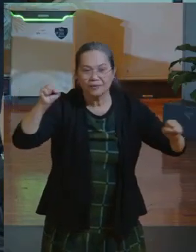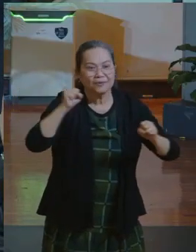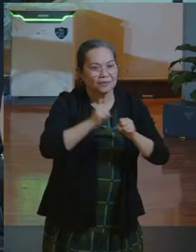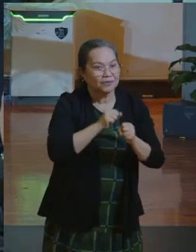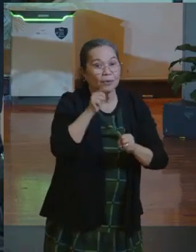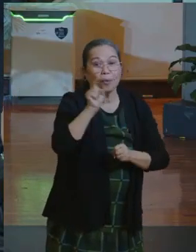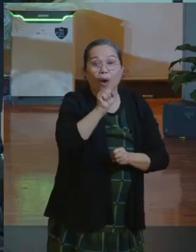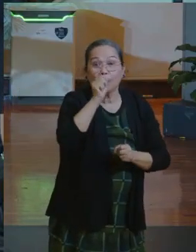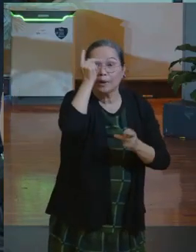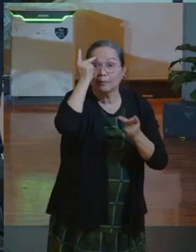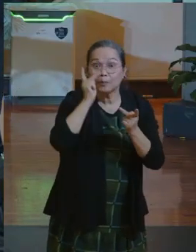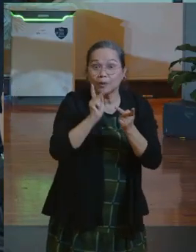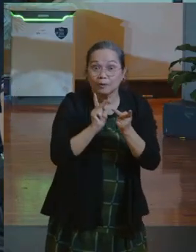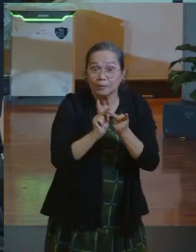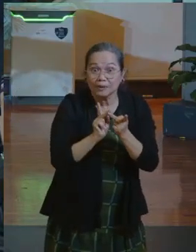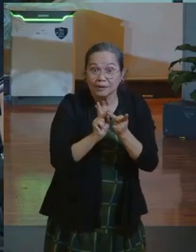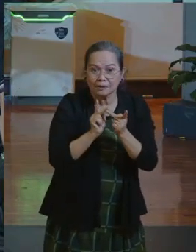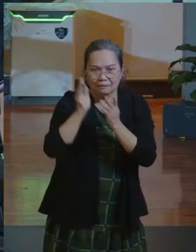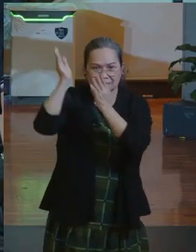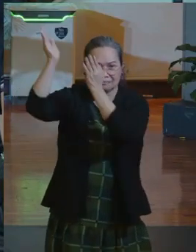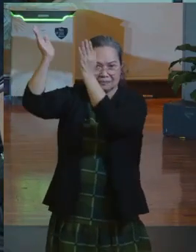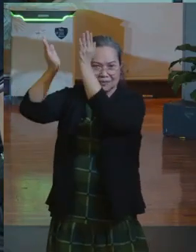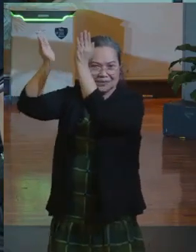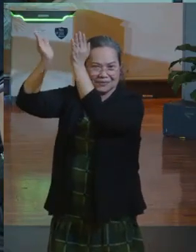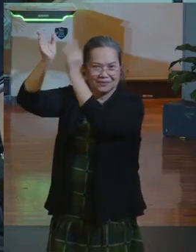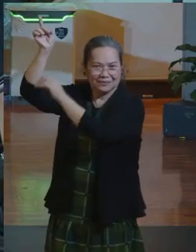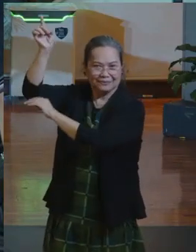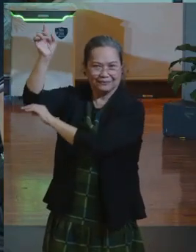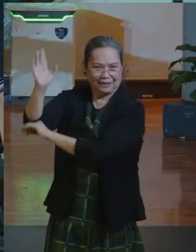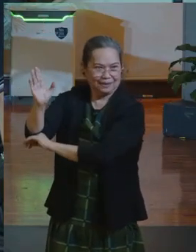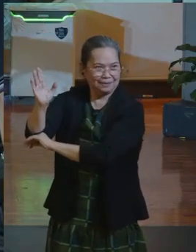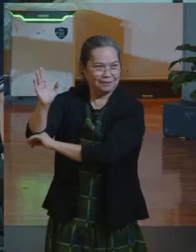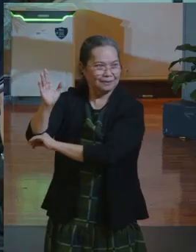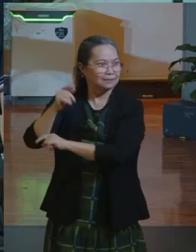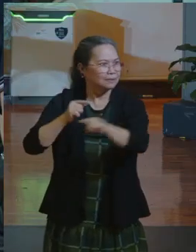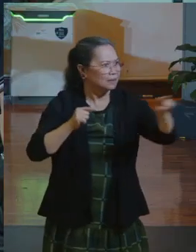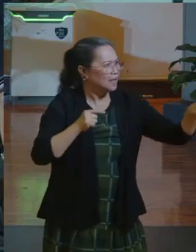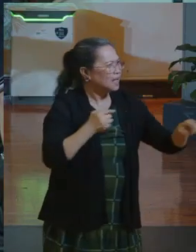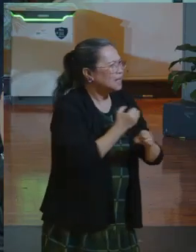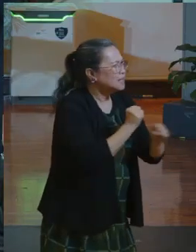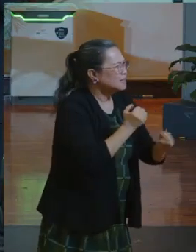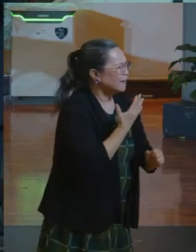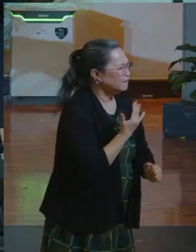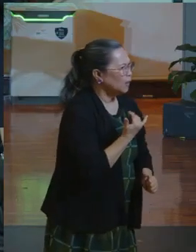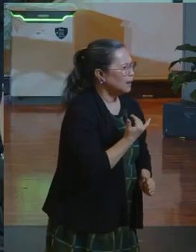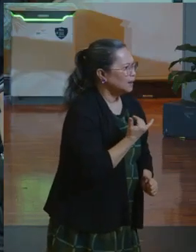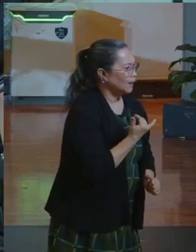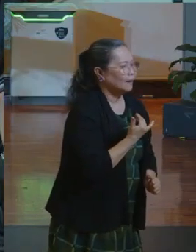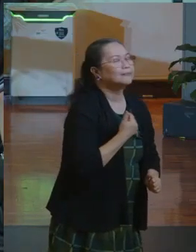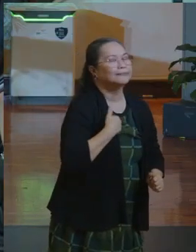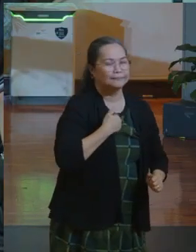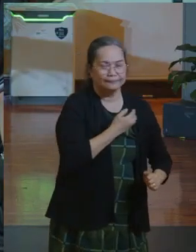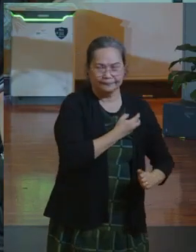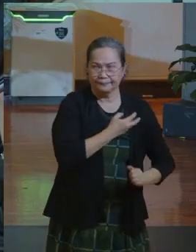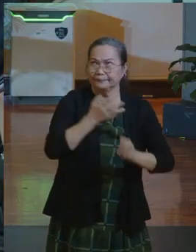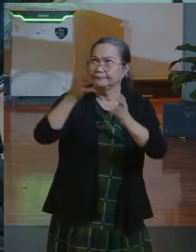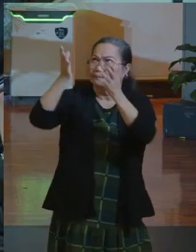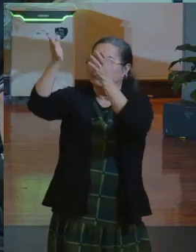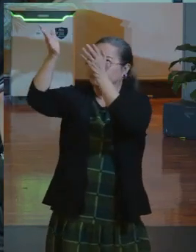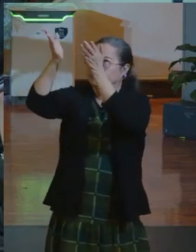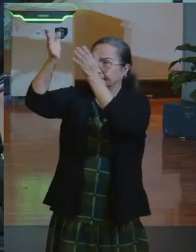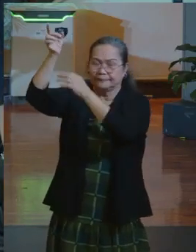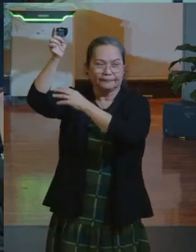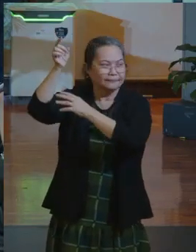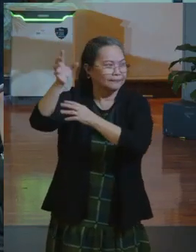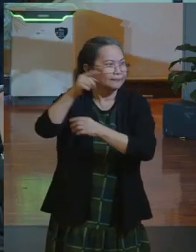maglingkod. We were saved to serve. And we were saved to